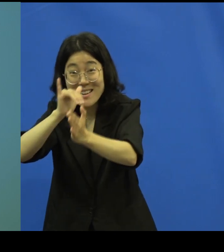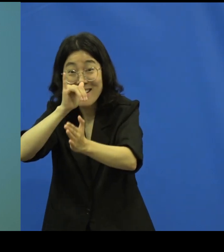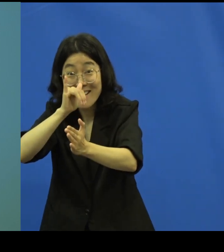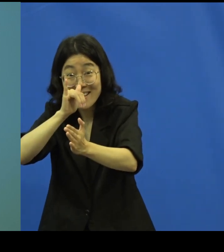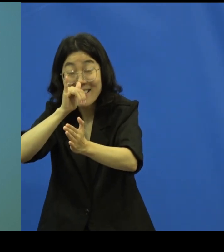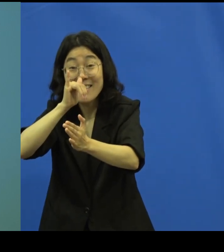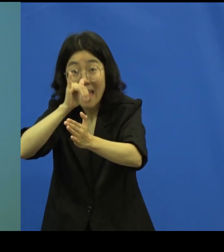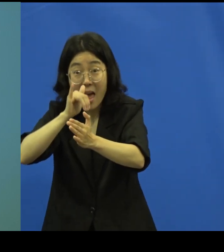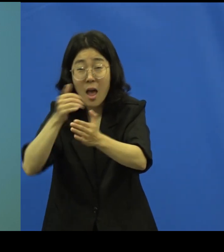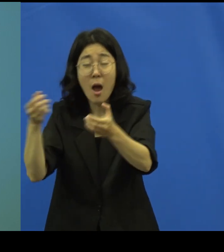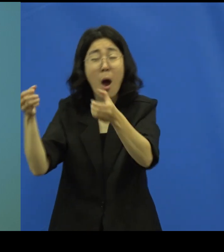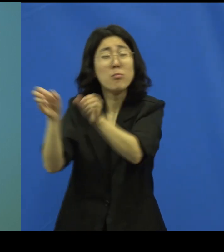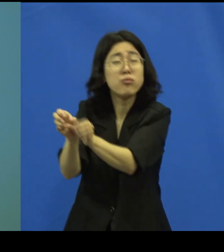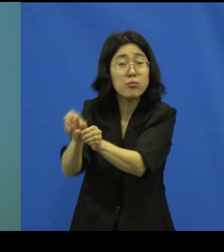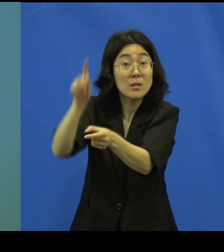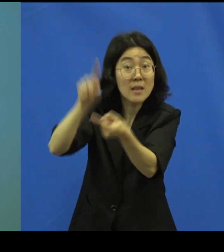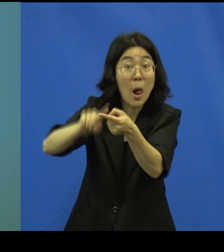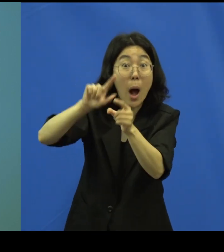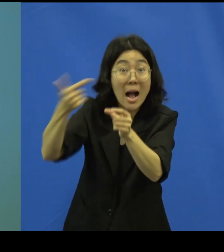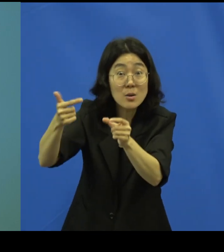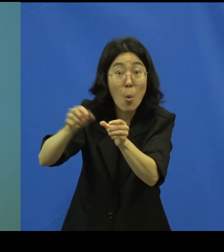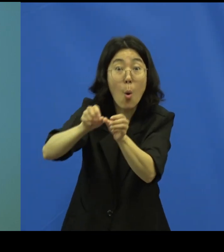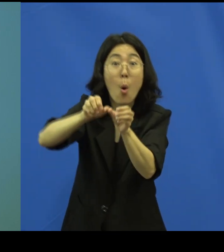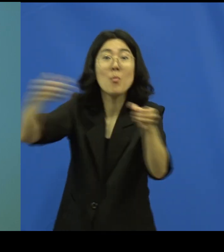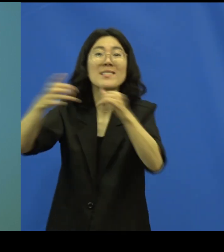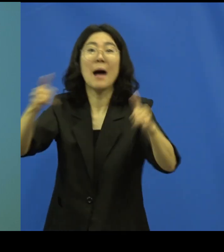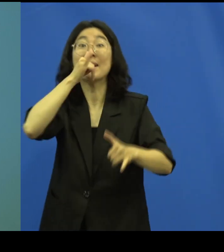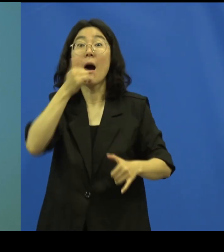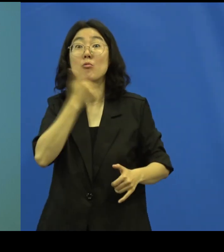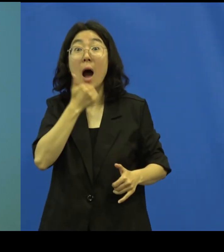거죠. 그러면서 이